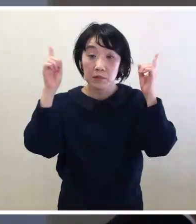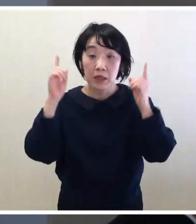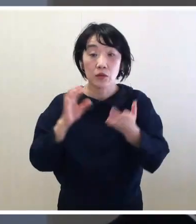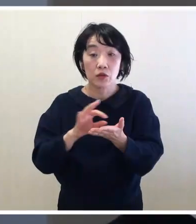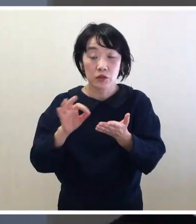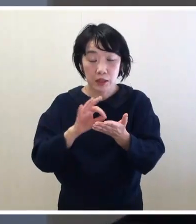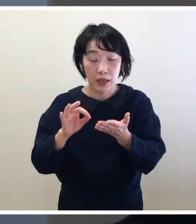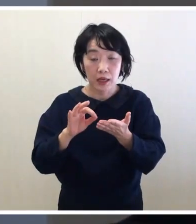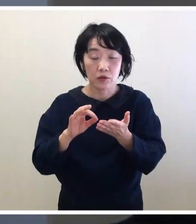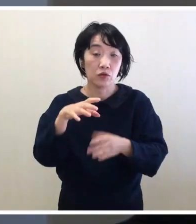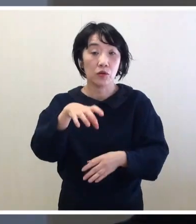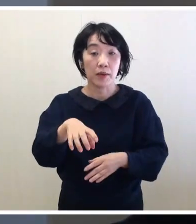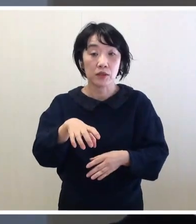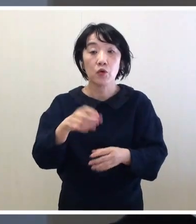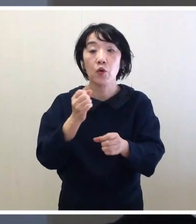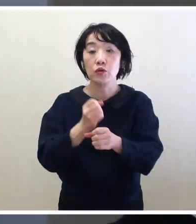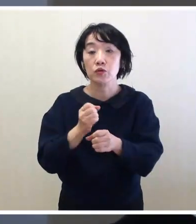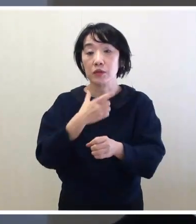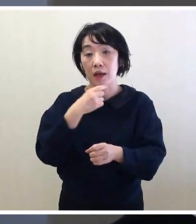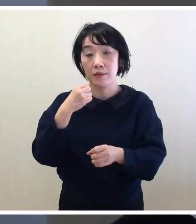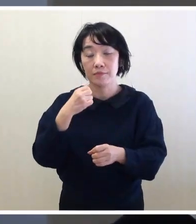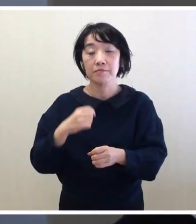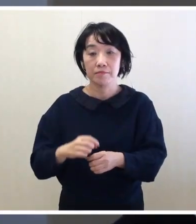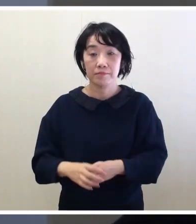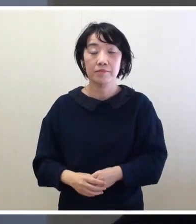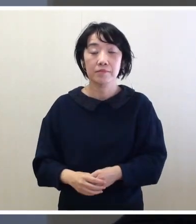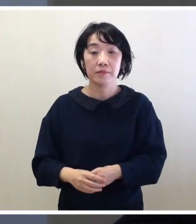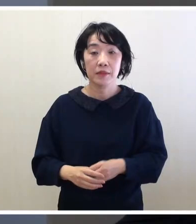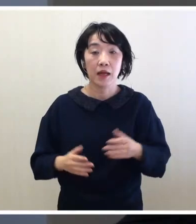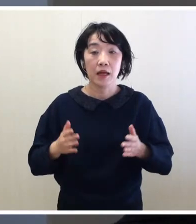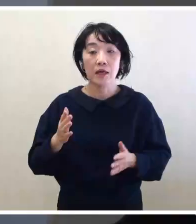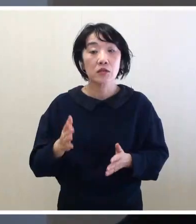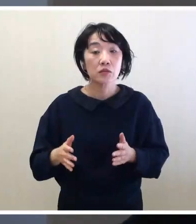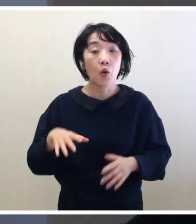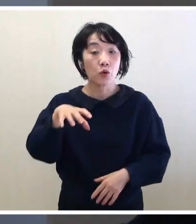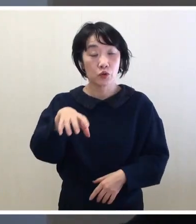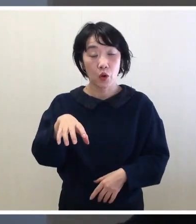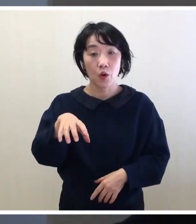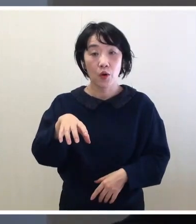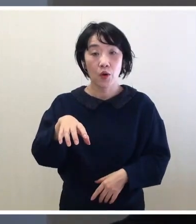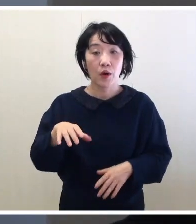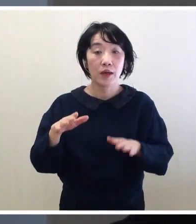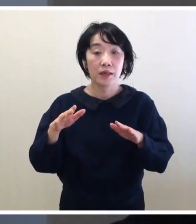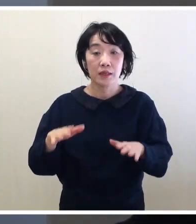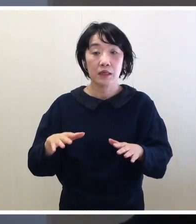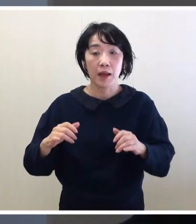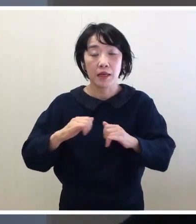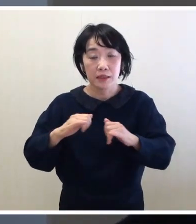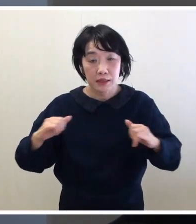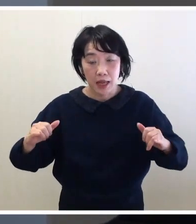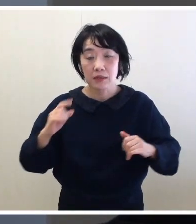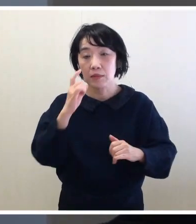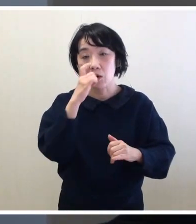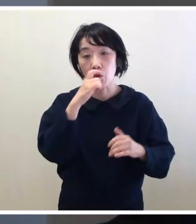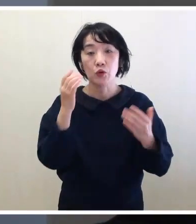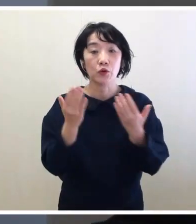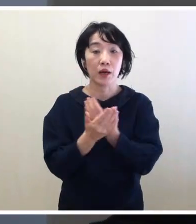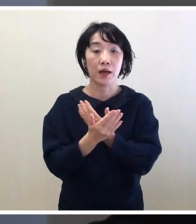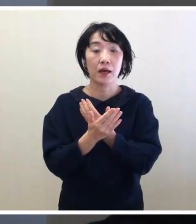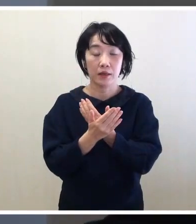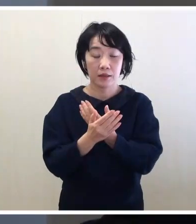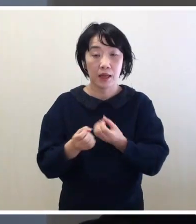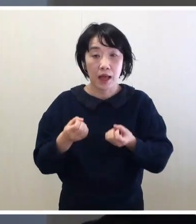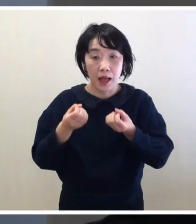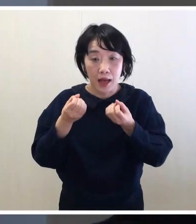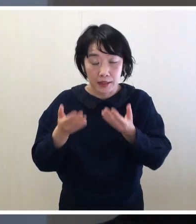てイベントなんかでも使えるタイルスペースなんかを設けたいと考えてございます。それからスポーツゾーンでございますが、今スタジアムが大変老